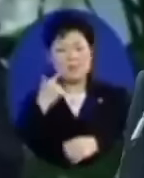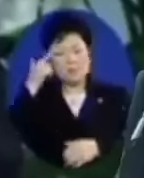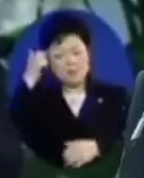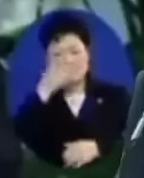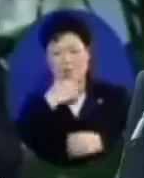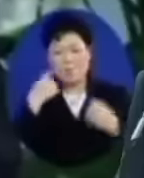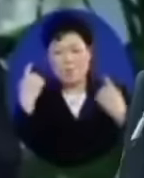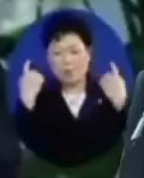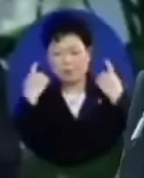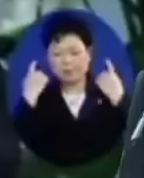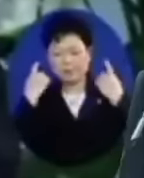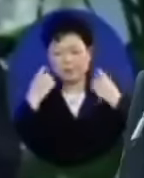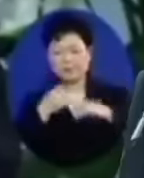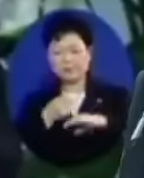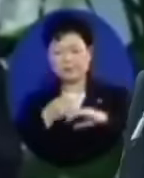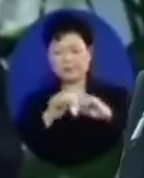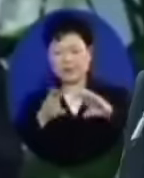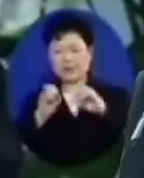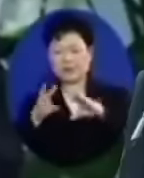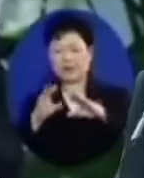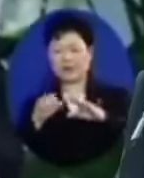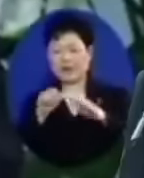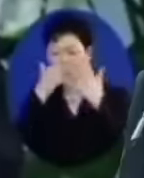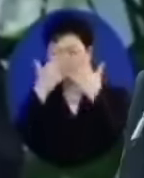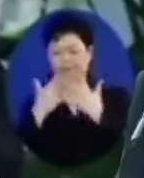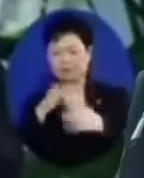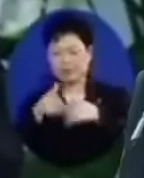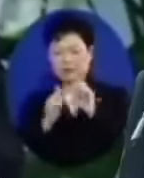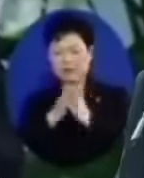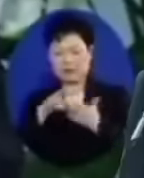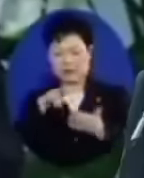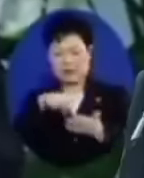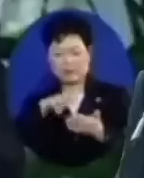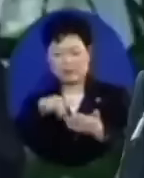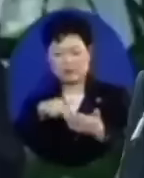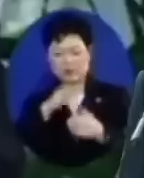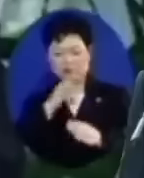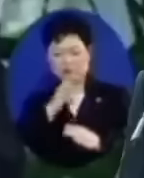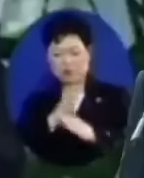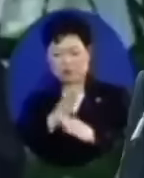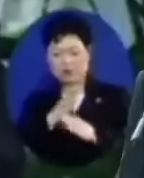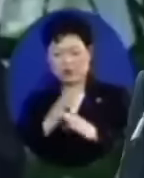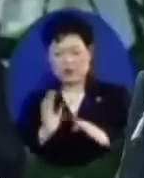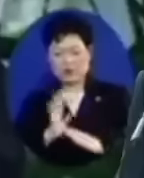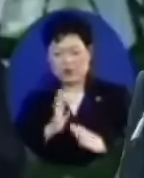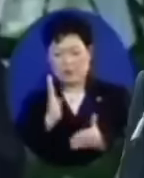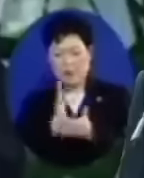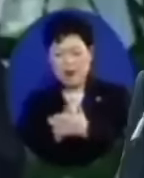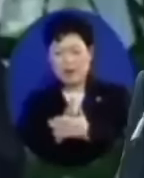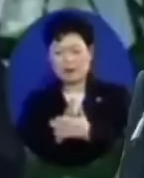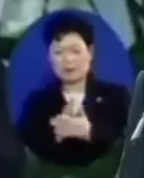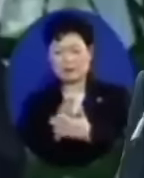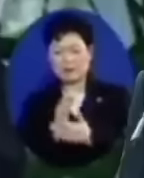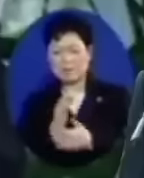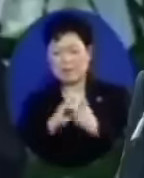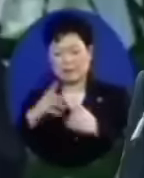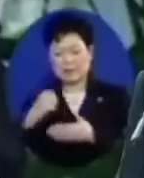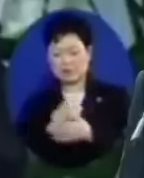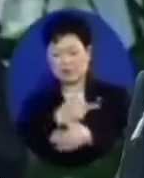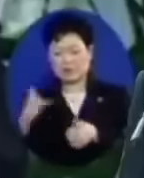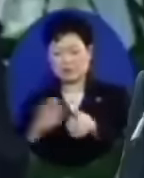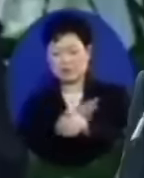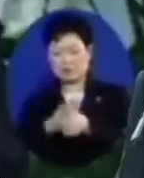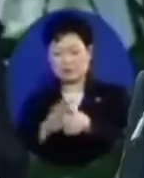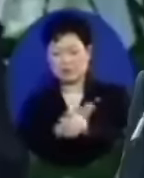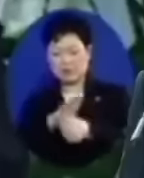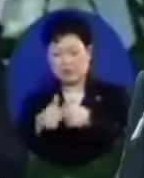툭 떼었었습니다. 감옥에 갇혀서 성경을 읽다가 그는 두려워 말라는 말씀에 큰 위로를 받았습니다. 그래서 성경을